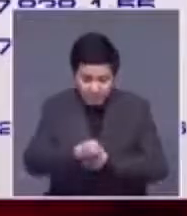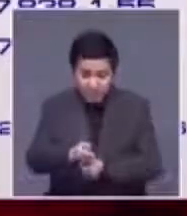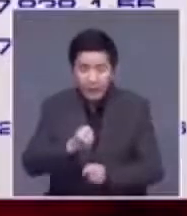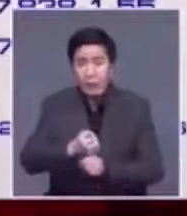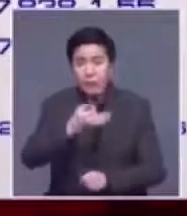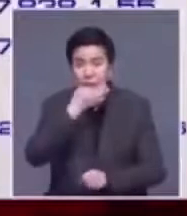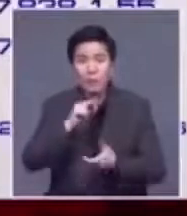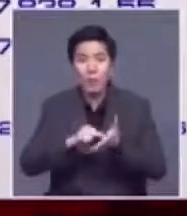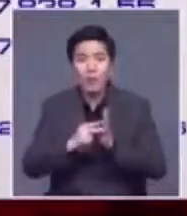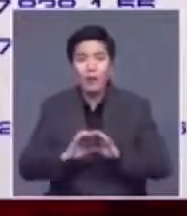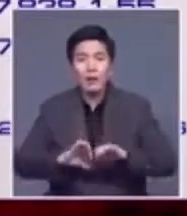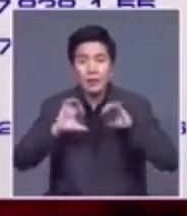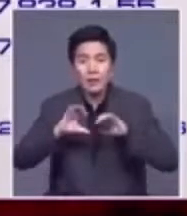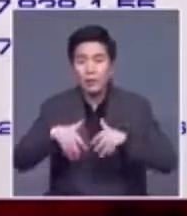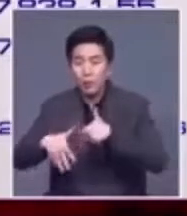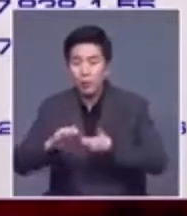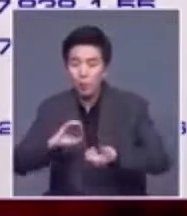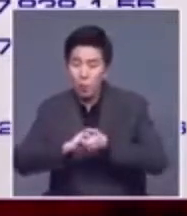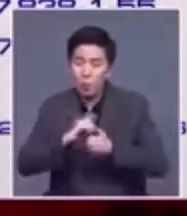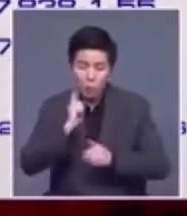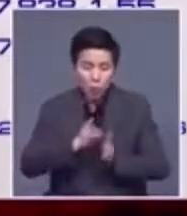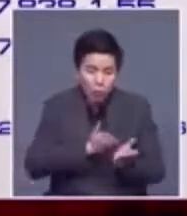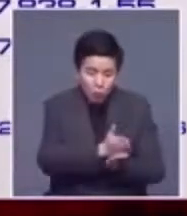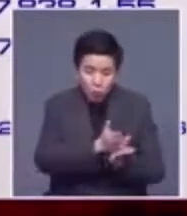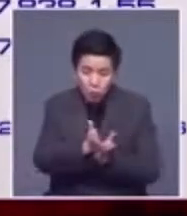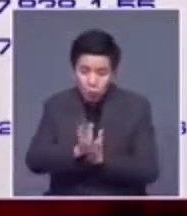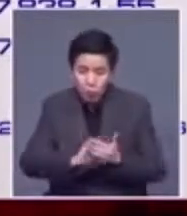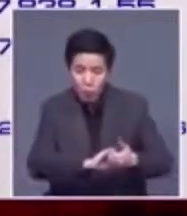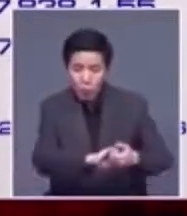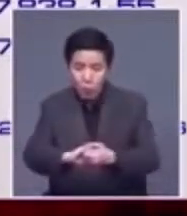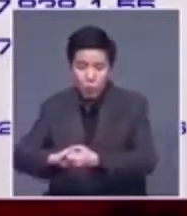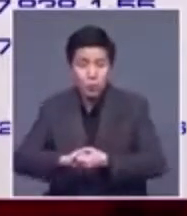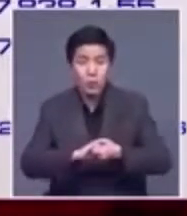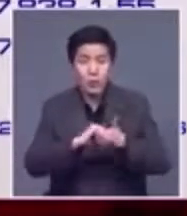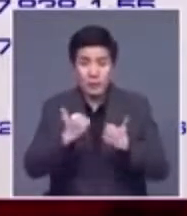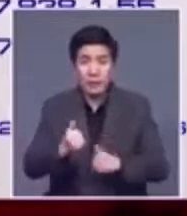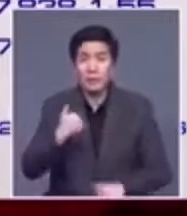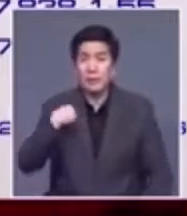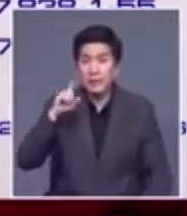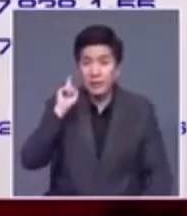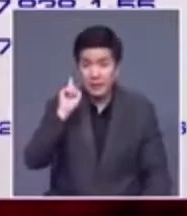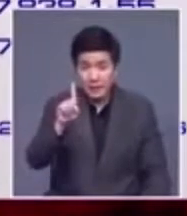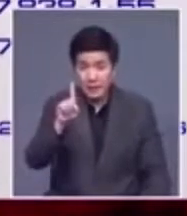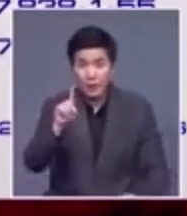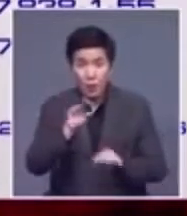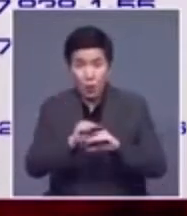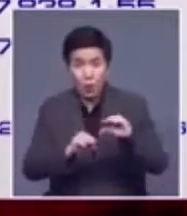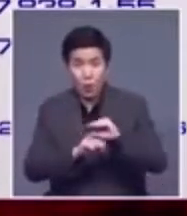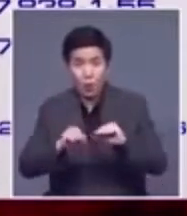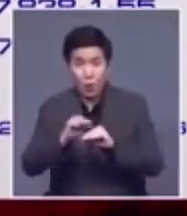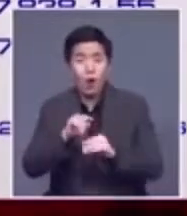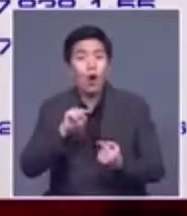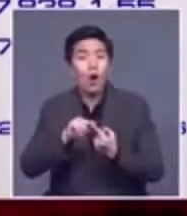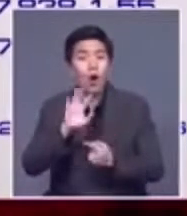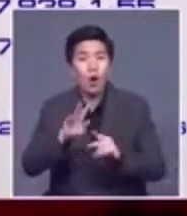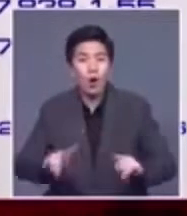ฐอย่างแท้จริงใช่ไหมคะ ประชารัฐต้องร่วมมือกันทุกภาคส่วนครับ นะคะขณะเดียวกันค่ะอีกหนึ่งโครงการซึ่งน่าจะเป็นไฮไลท์ของกระทรวงทรัพยากรธรรมชาติ